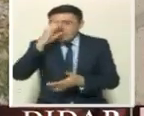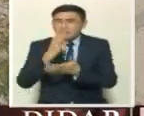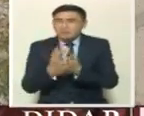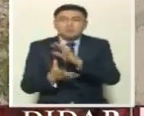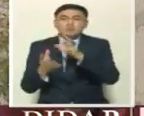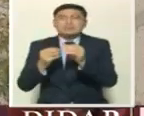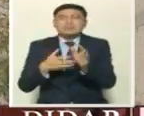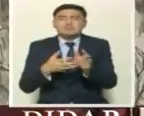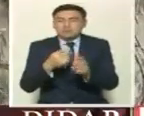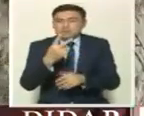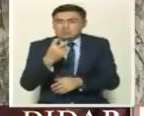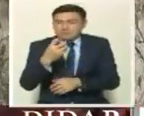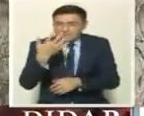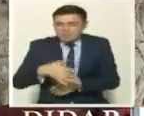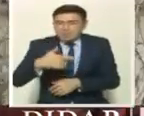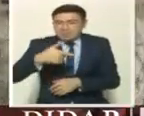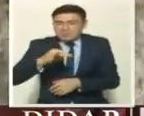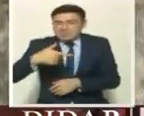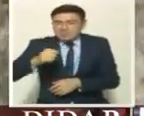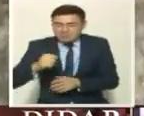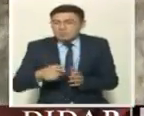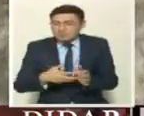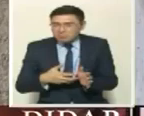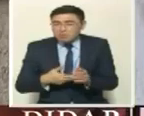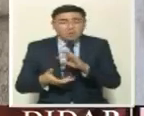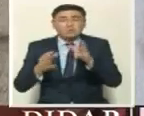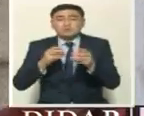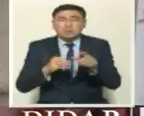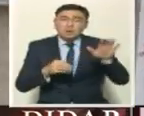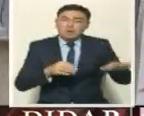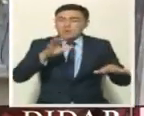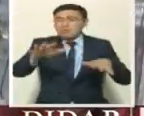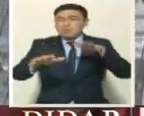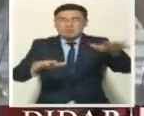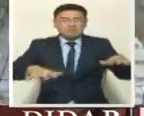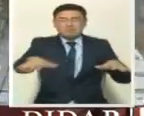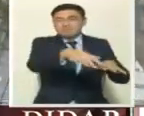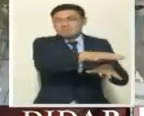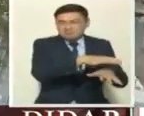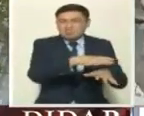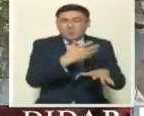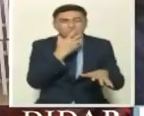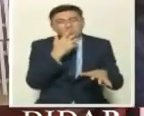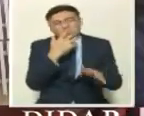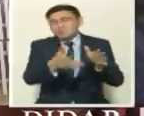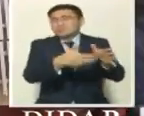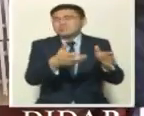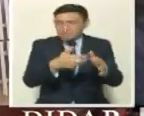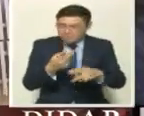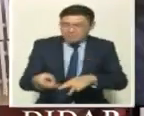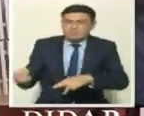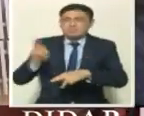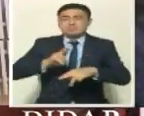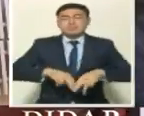теплоэнергии не хватает 250 гигакалорий в час За счет чего в 1/3 города наблюдается дефицит тепловой энергии говорит